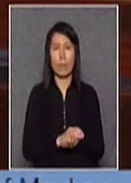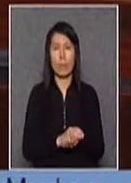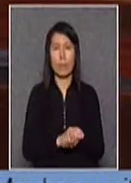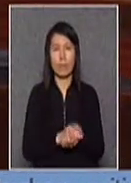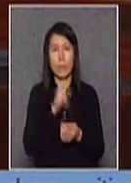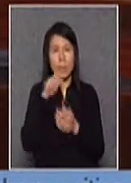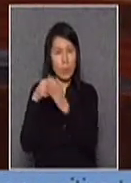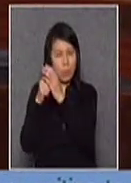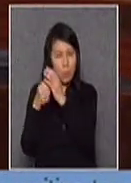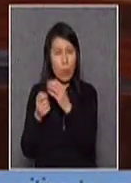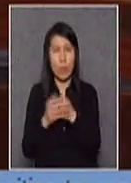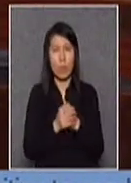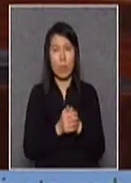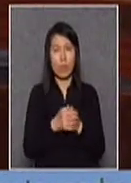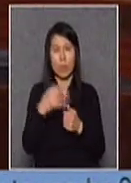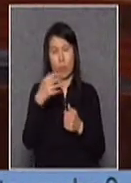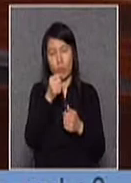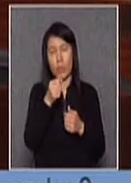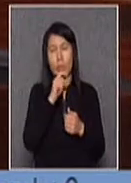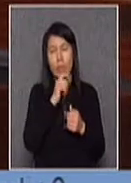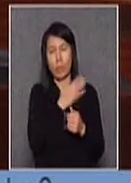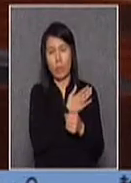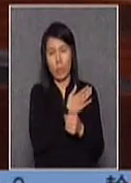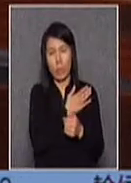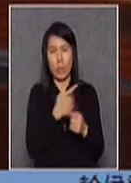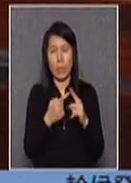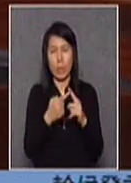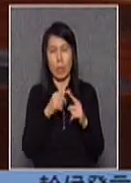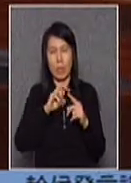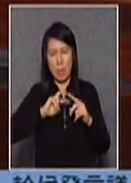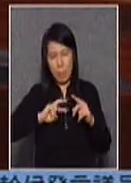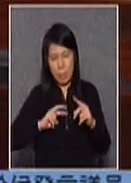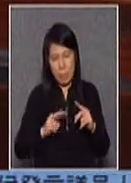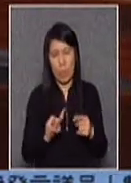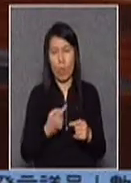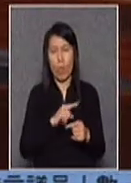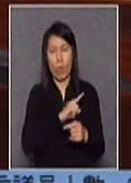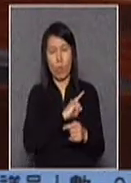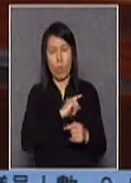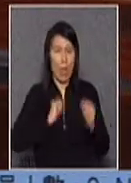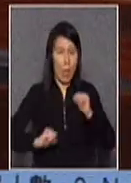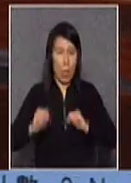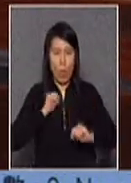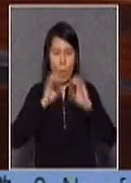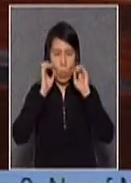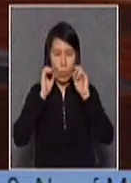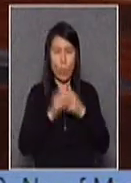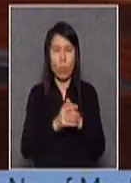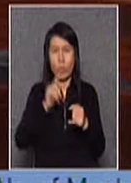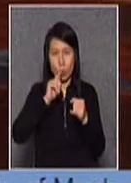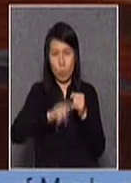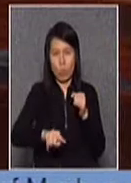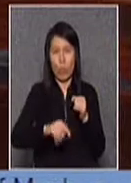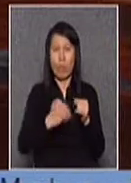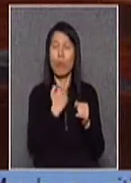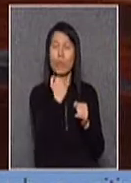台的主持人扭曲我一些的行為、一些的報導，最後我都去廣檢局正式